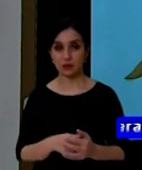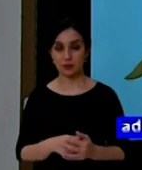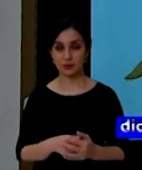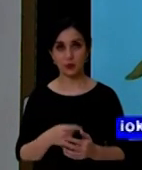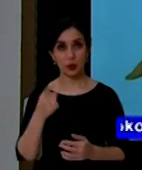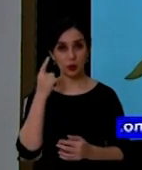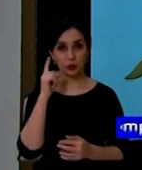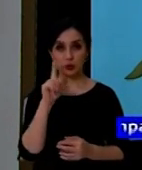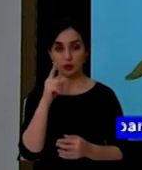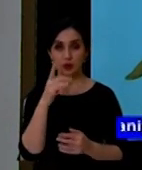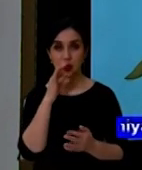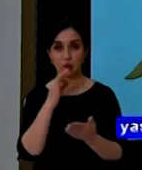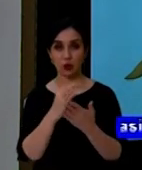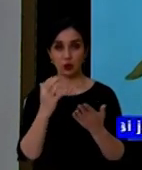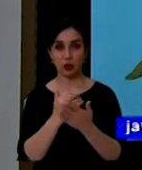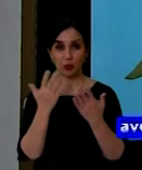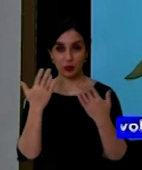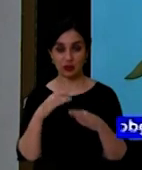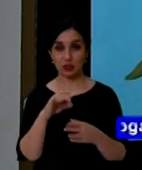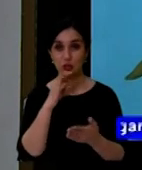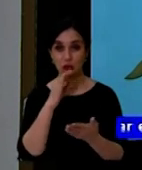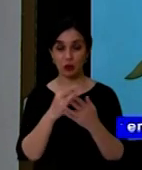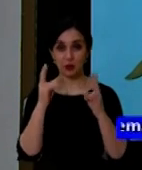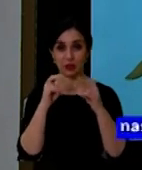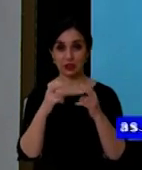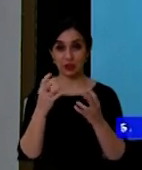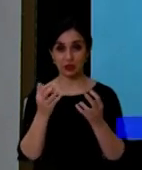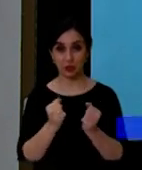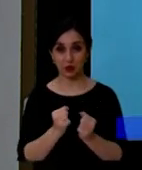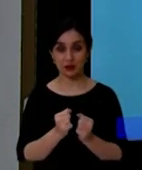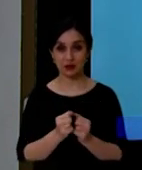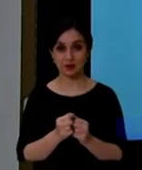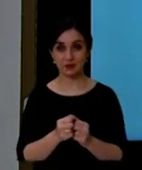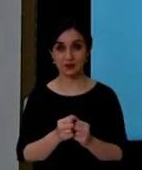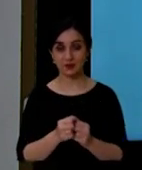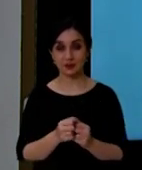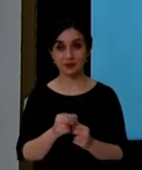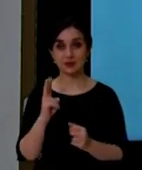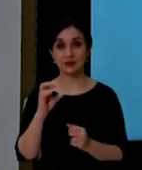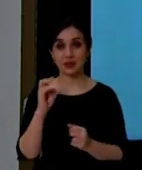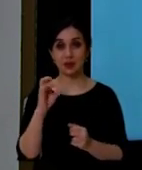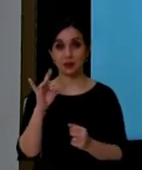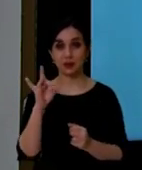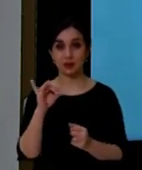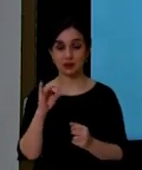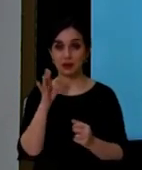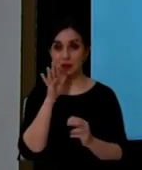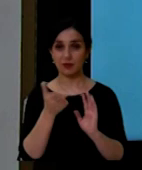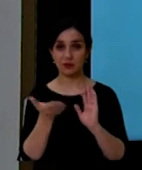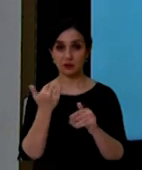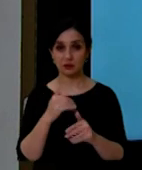Əgər mənki jəvabını tap büldəngiz, jəvablərini təkşərə valin. Demək kimbri davrda?